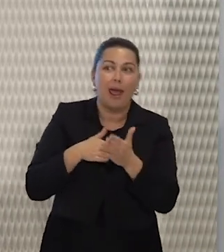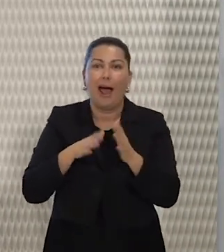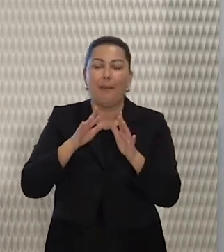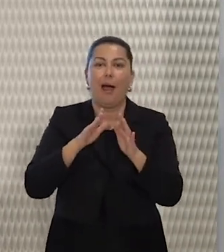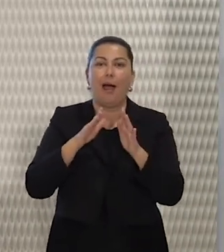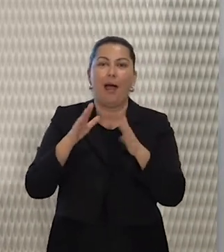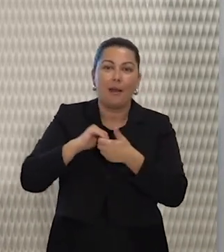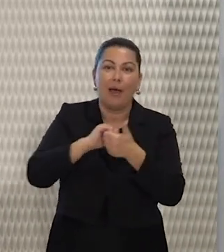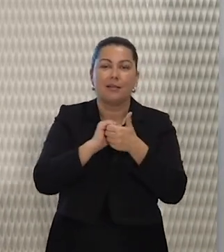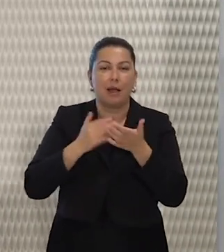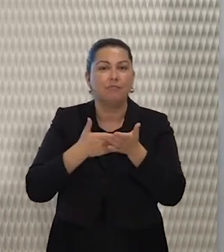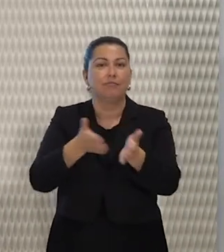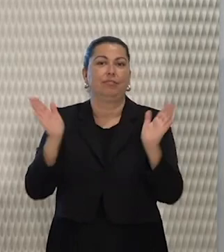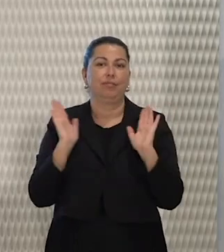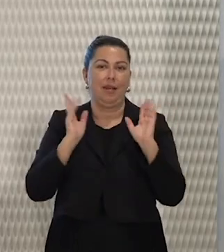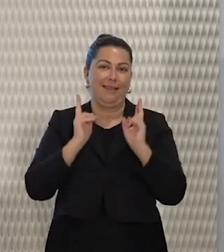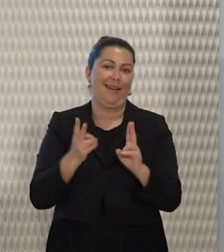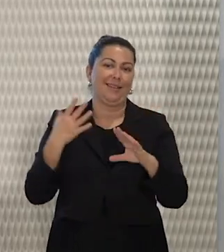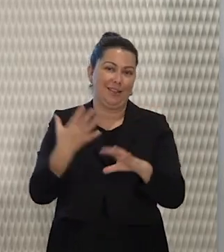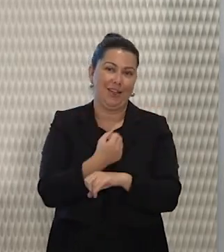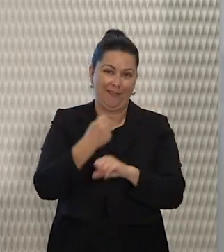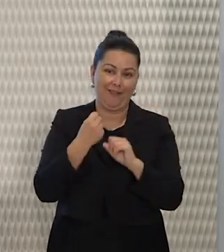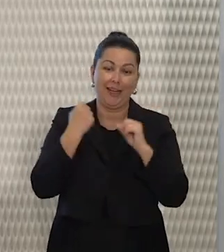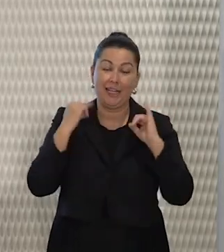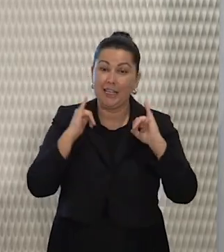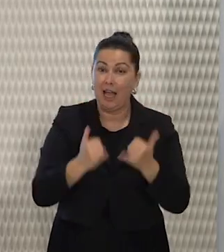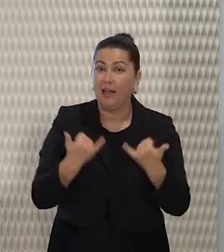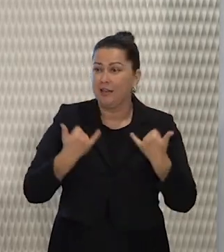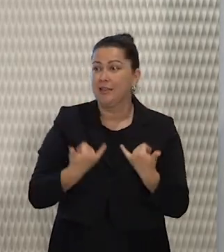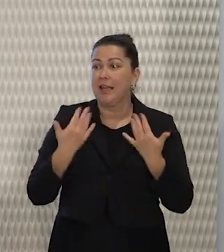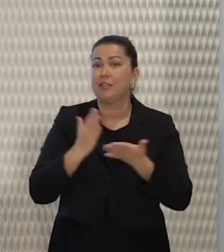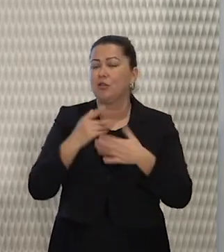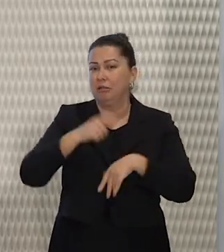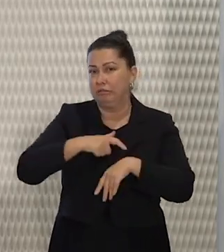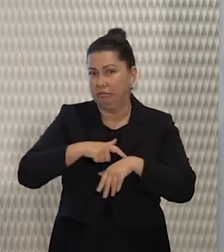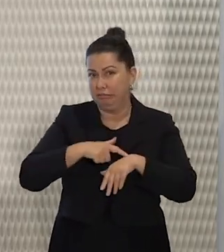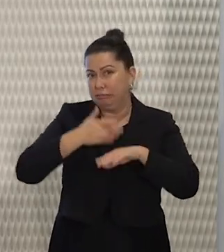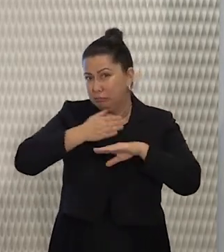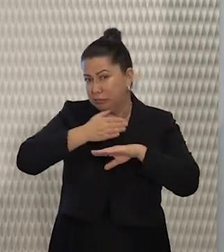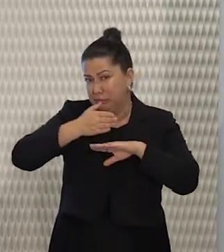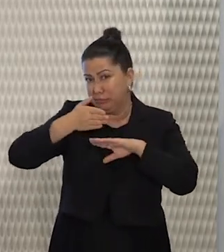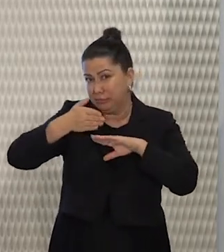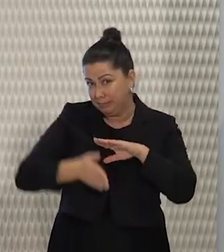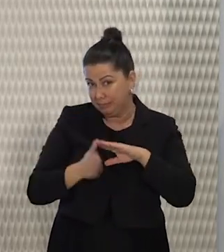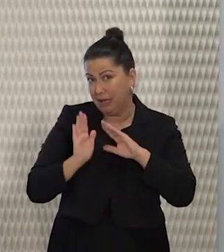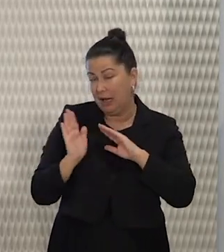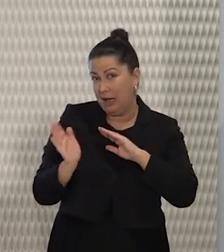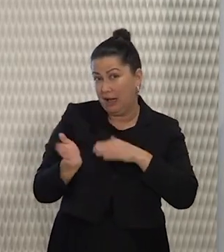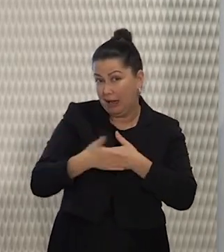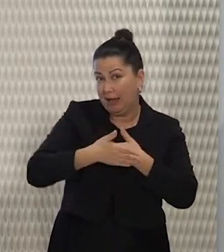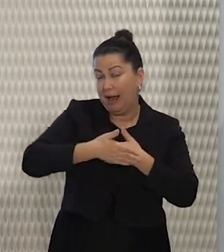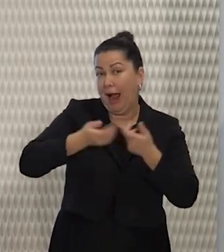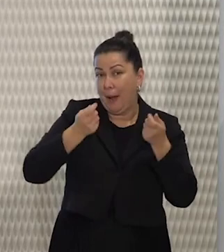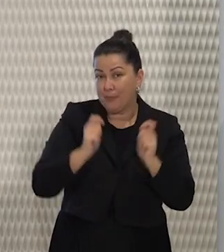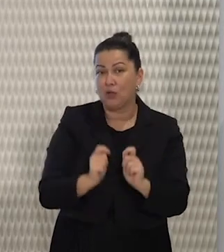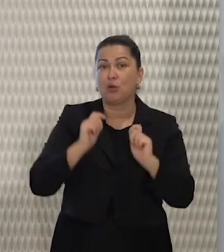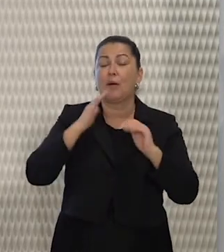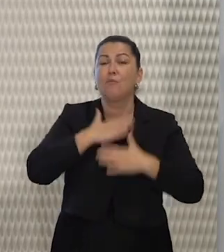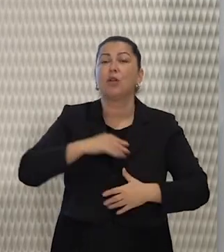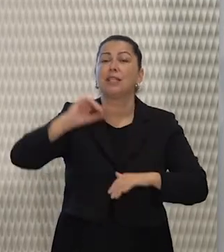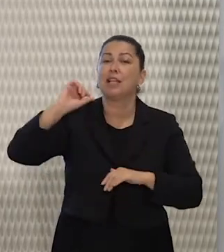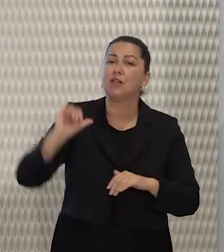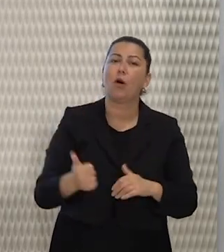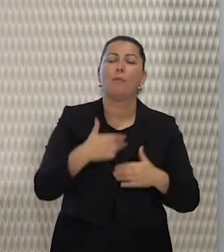gehen, dann schaffen wir das trotzdem. Und wir nähern uns auch schon dem Ende unseres heutigen Nachmittages und ich möchte noch einmal einen